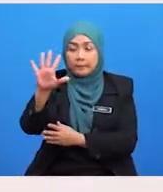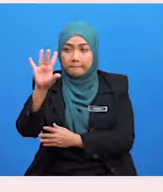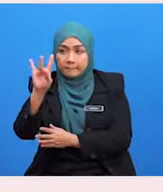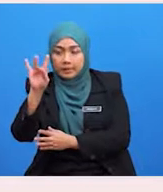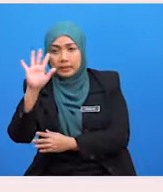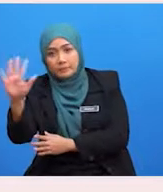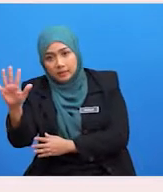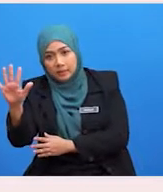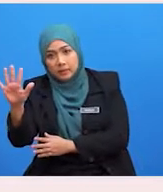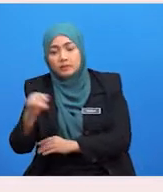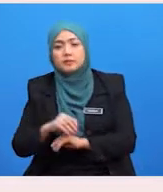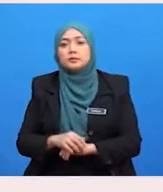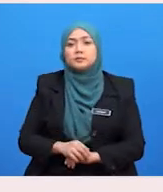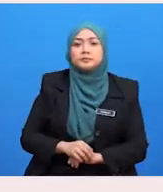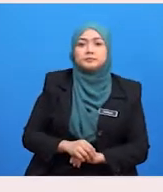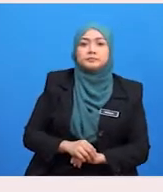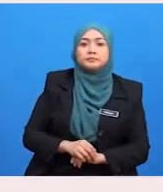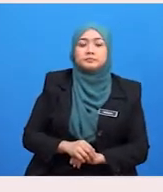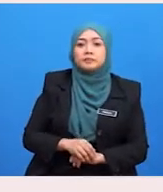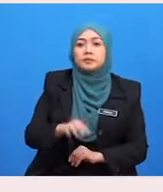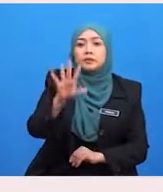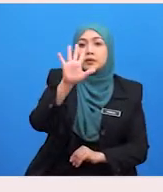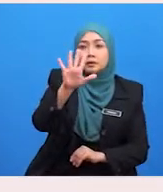RM20,085, nilai buku yang diperoleh ialah